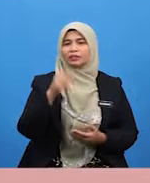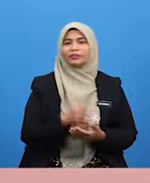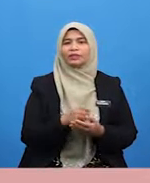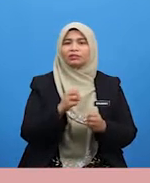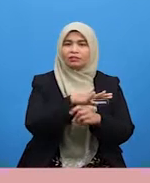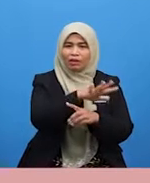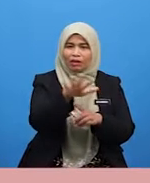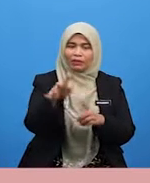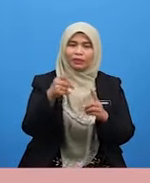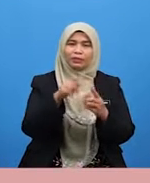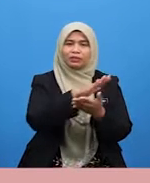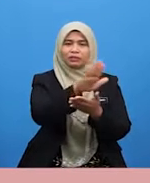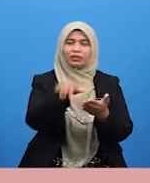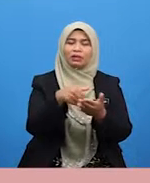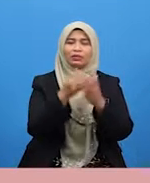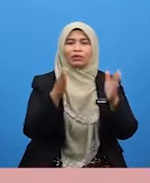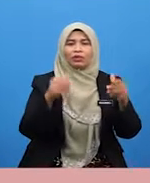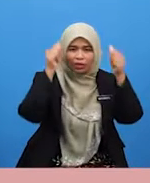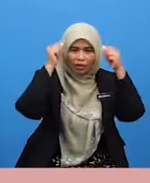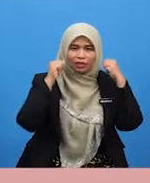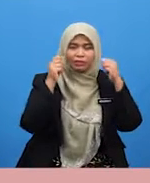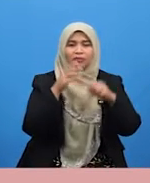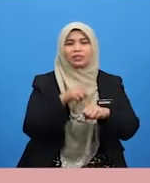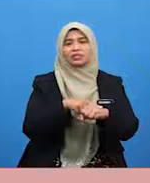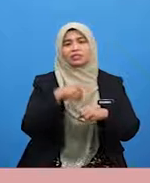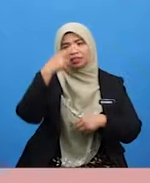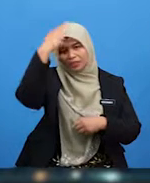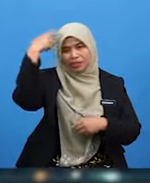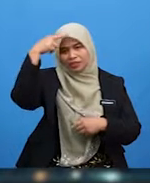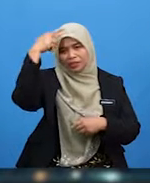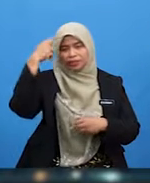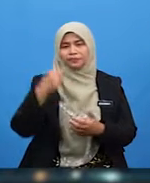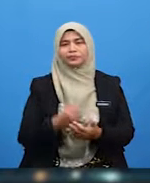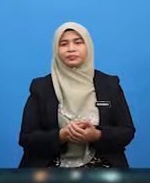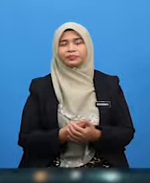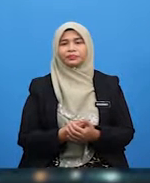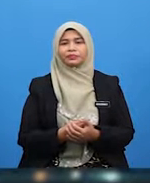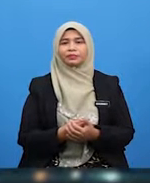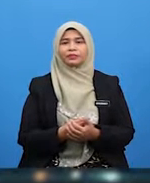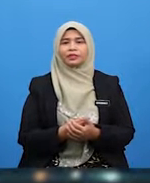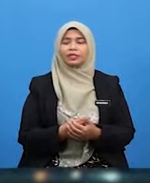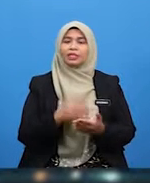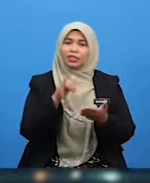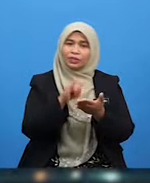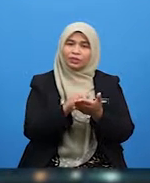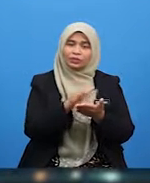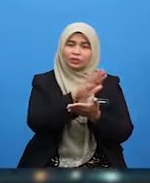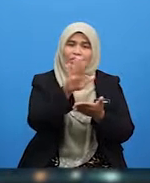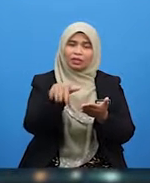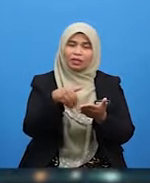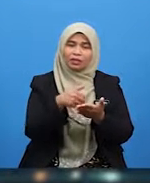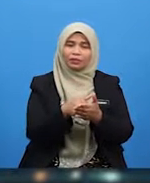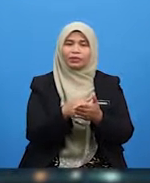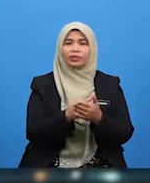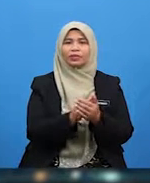Disebarkan kepada seluruh orang Arab ketika musim haji. Baiklah, itulah semua pegangan